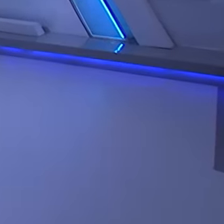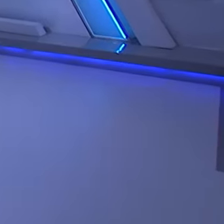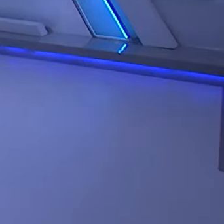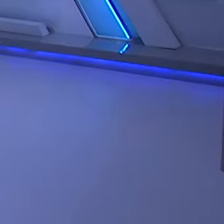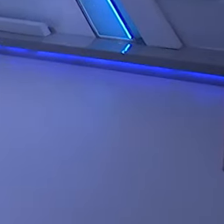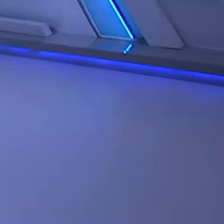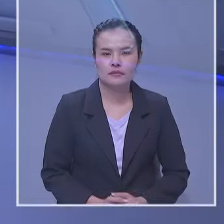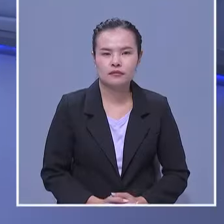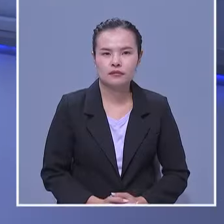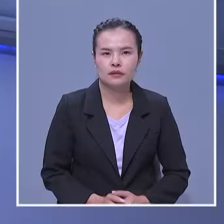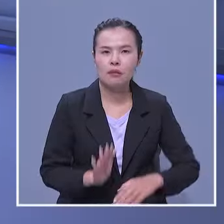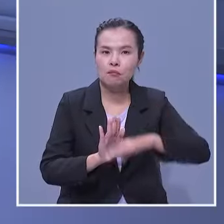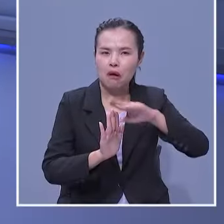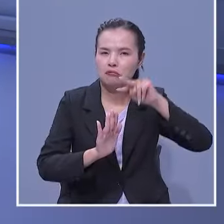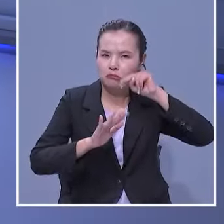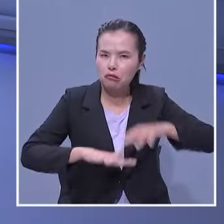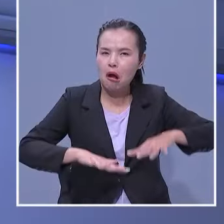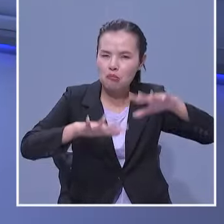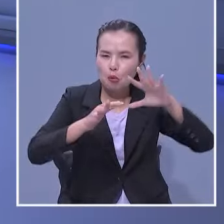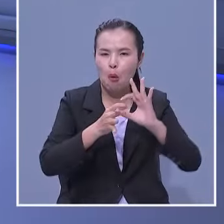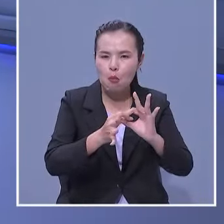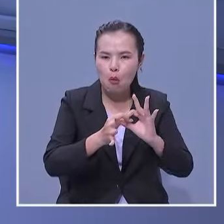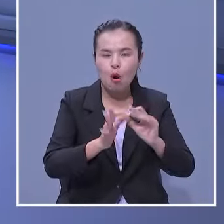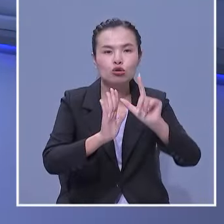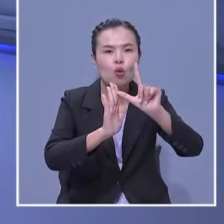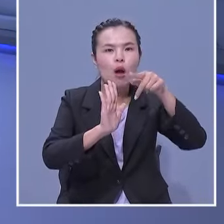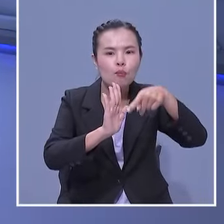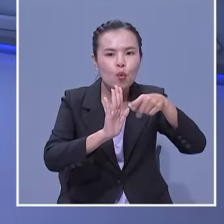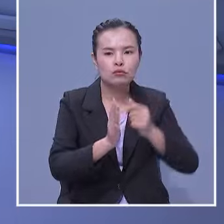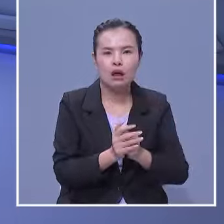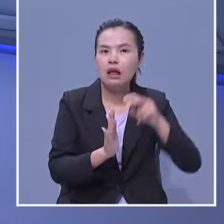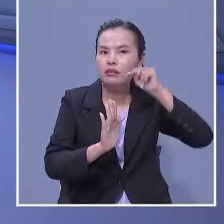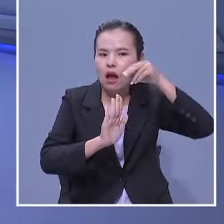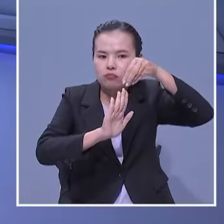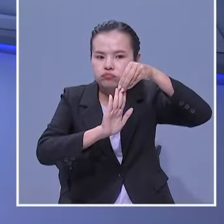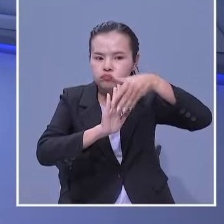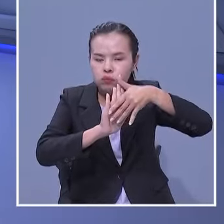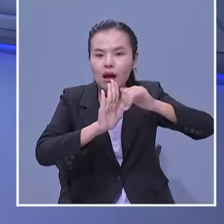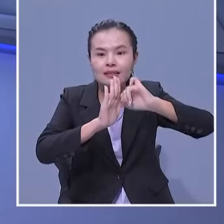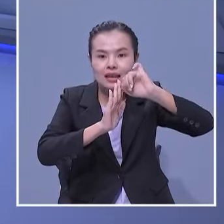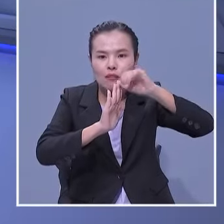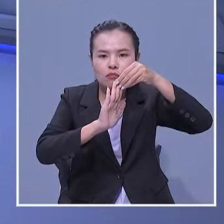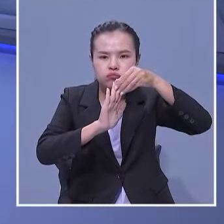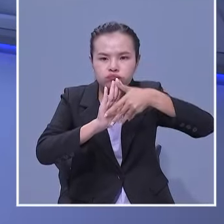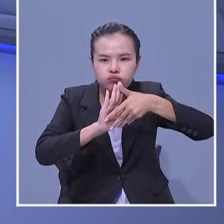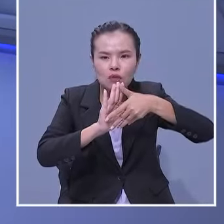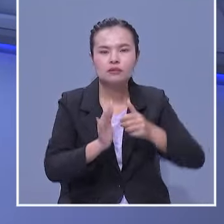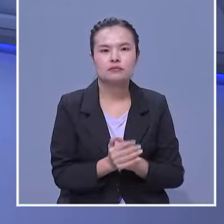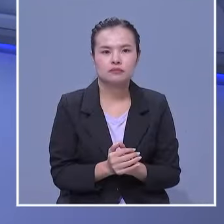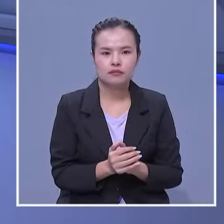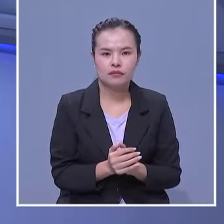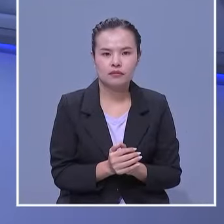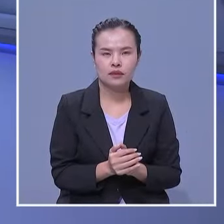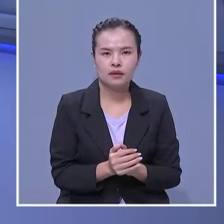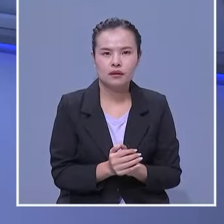สถานการณ์น้ำท่วมทางภาคเหนือยังคงน่าเป็นห่วงโดยเฉพาะพื้นที่จังหวัดลำพูนที่รับน้ำต่อมาจากจังหวัดเชียงใหม่นะคะ ครับ โดยเฉพาะที่ตำบลหน